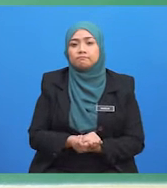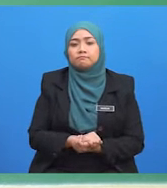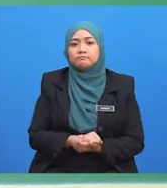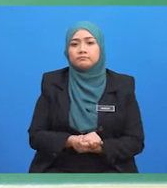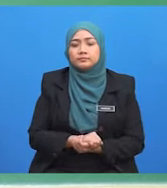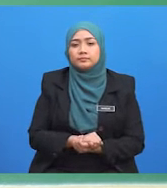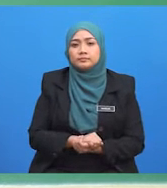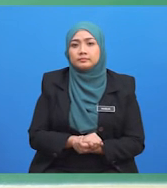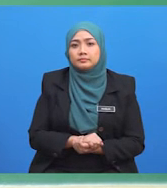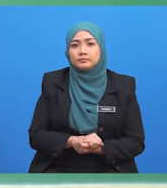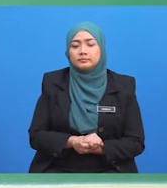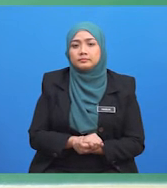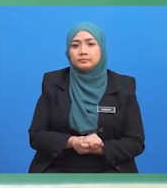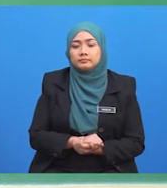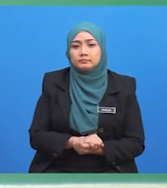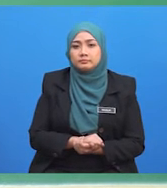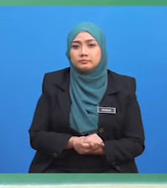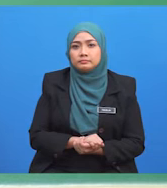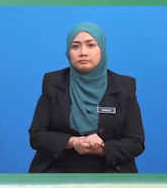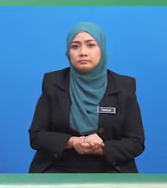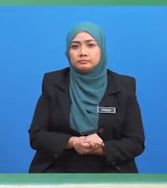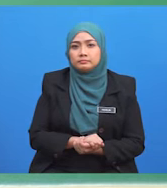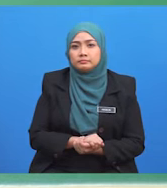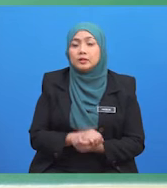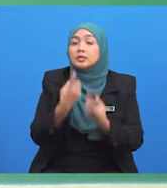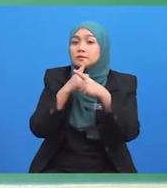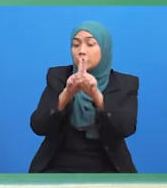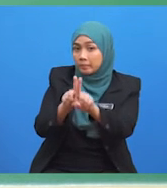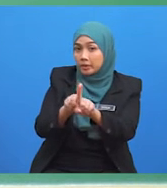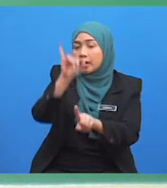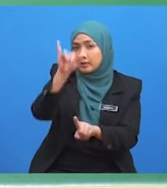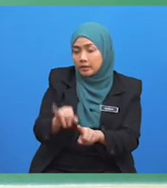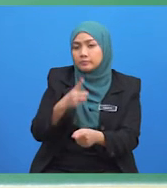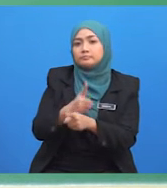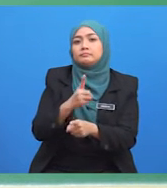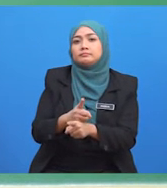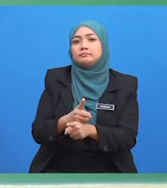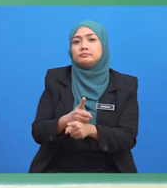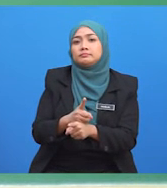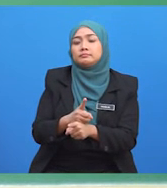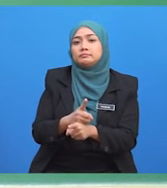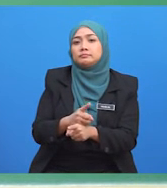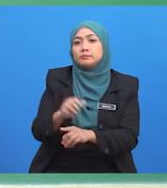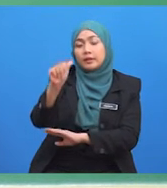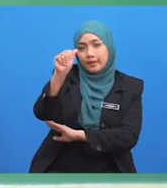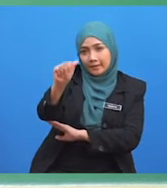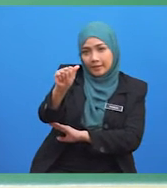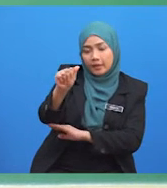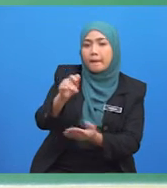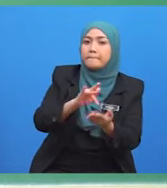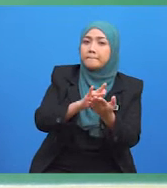jawab? Boleh kita semak jawapan? Jawapannya adalah betul, A.